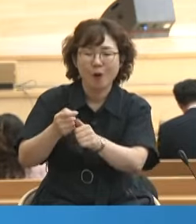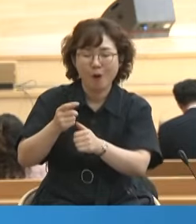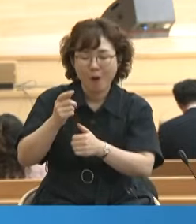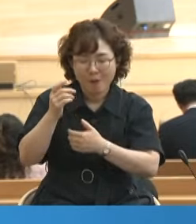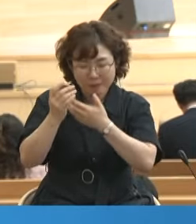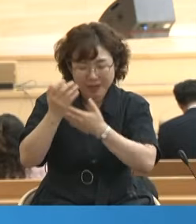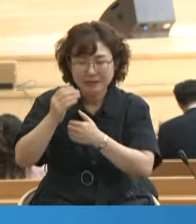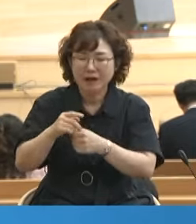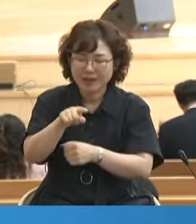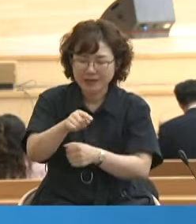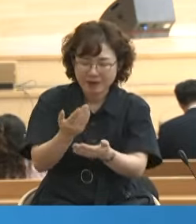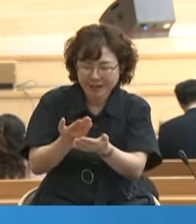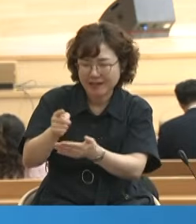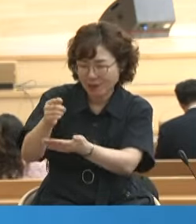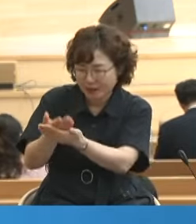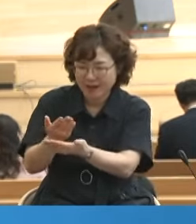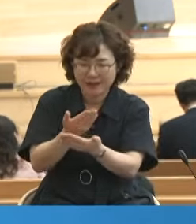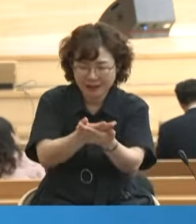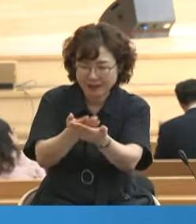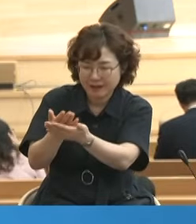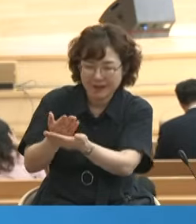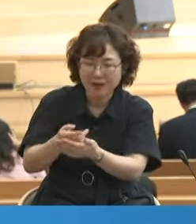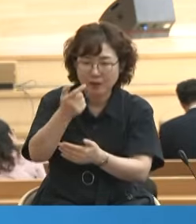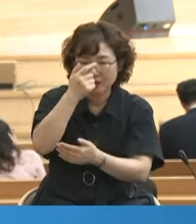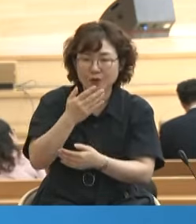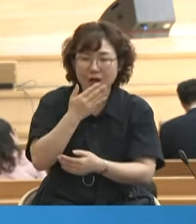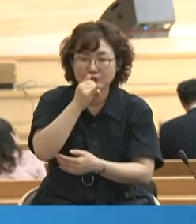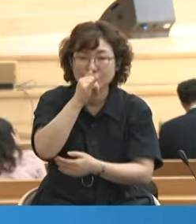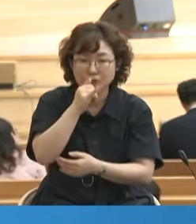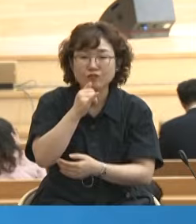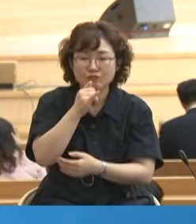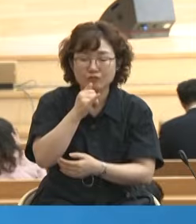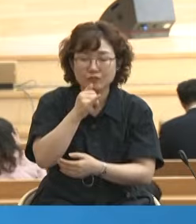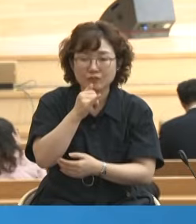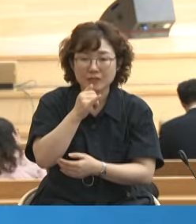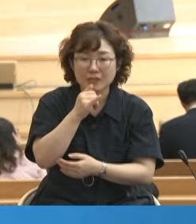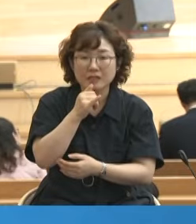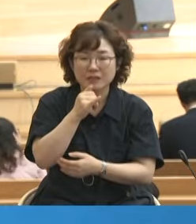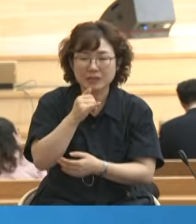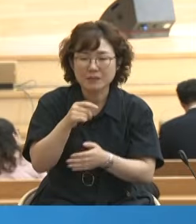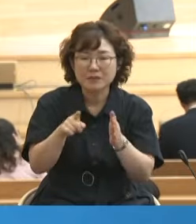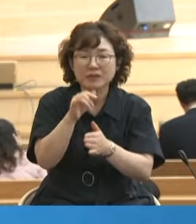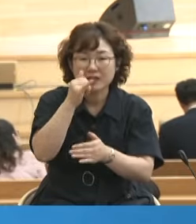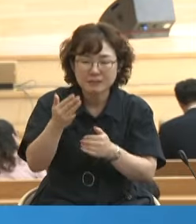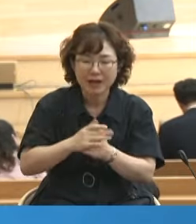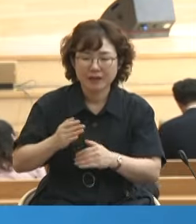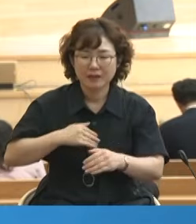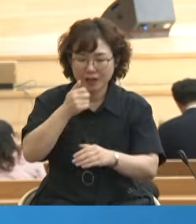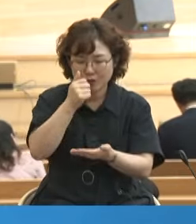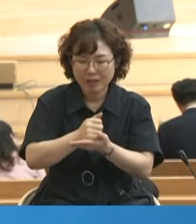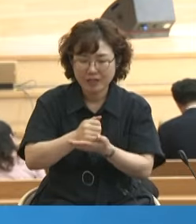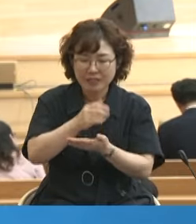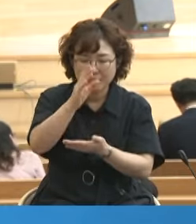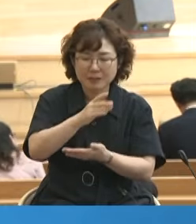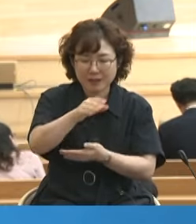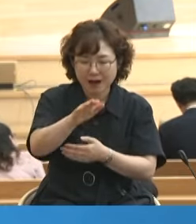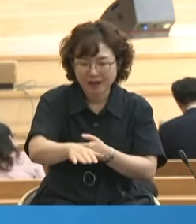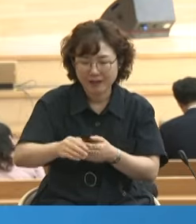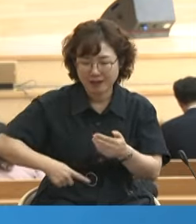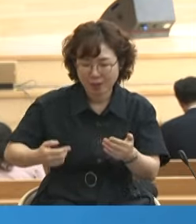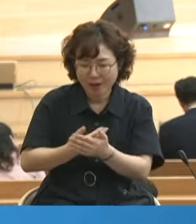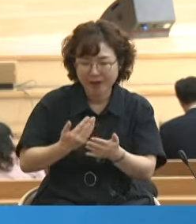달라 기도할 줄 알았지, 그 십자가 앞에 정말 자기 자신을 내려놓고 회개하는 성도들이 사라지기 시작했던